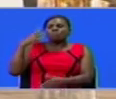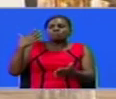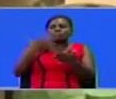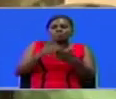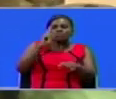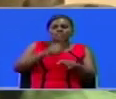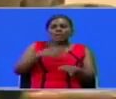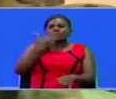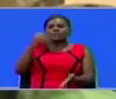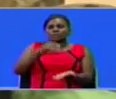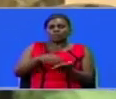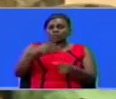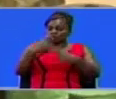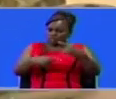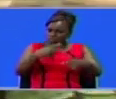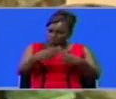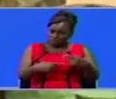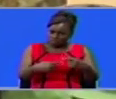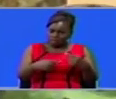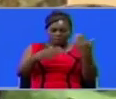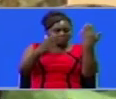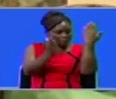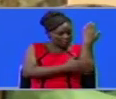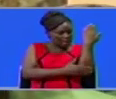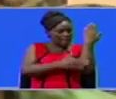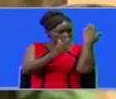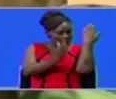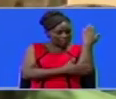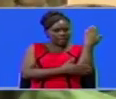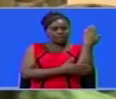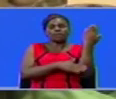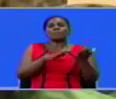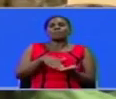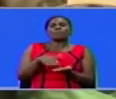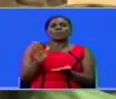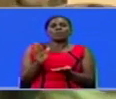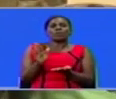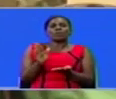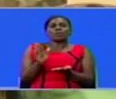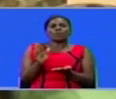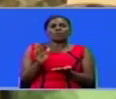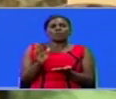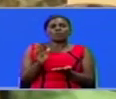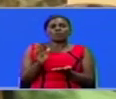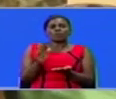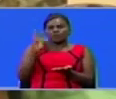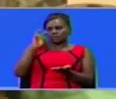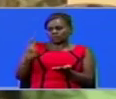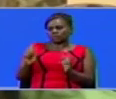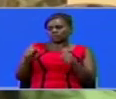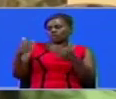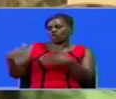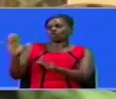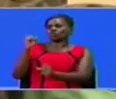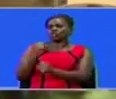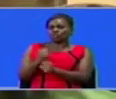look up. Ikiendelea hivi, mambo inazidi kuwa mbaya. Itakuwa mbaya zaidi mpaka inaona kama tutapoteza